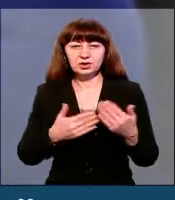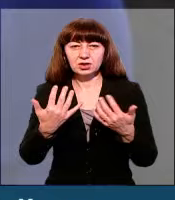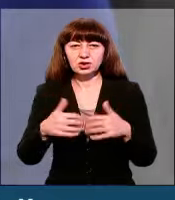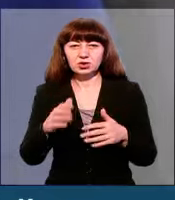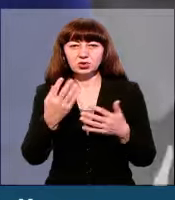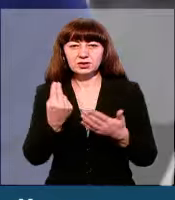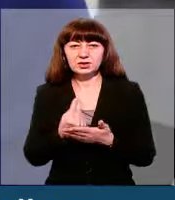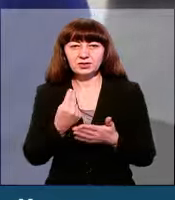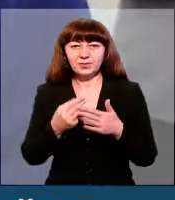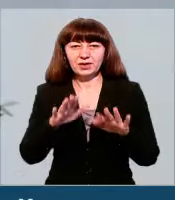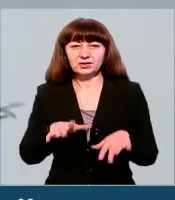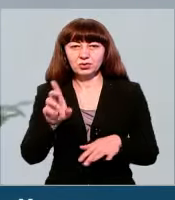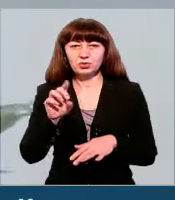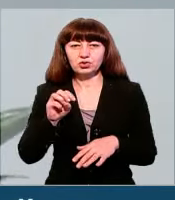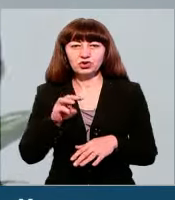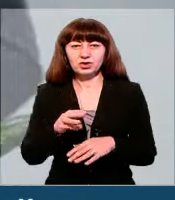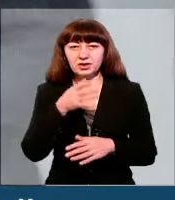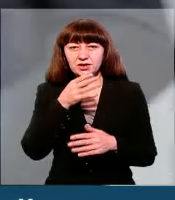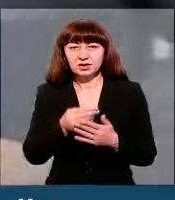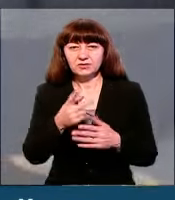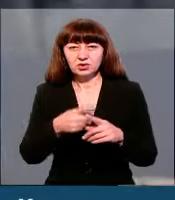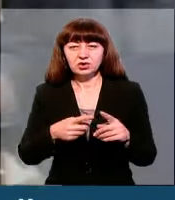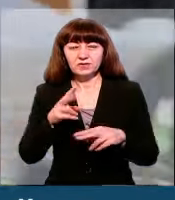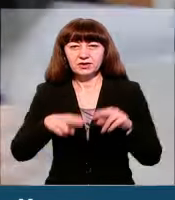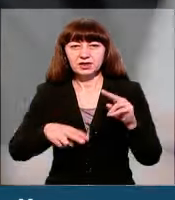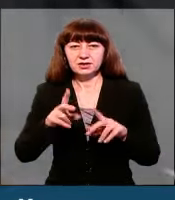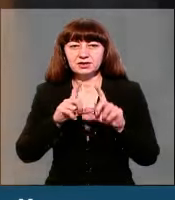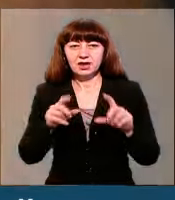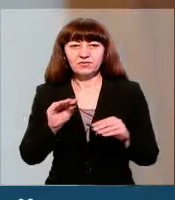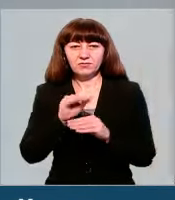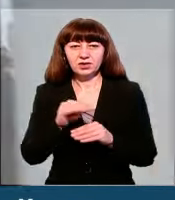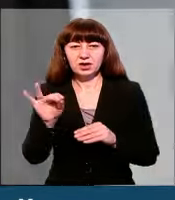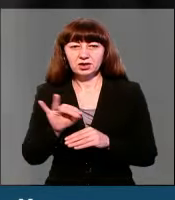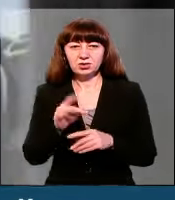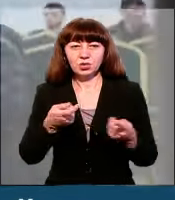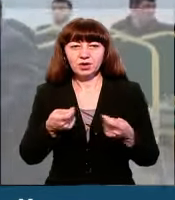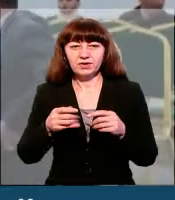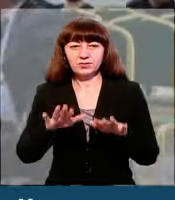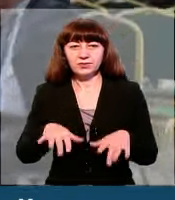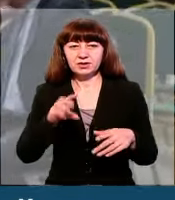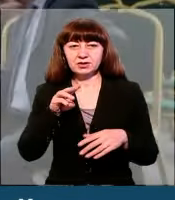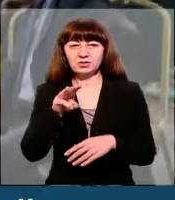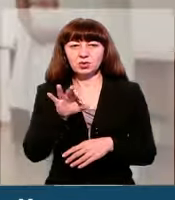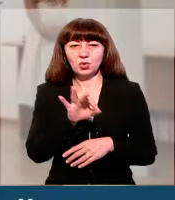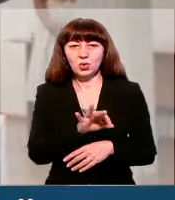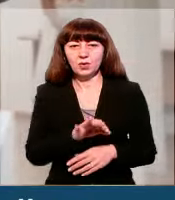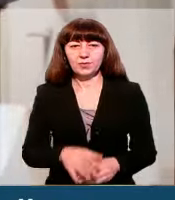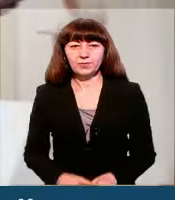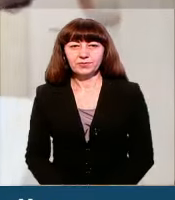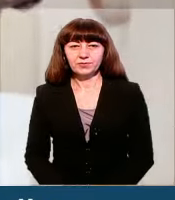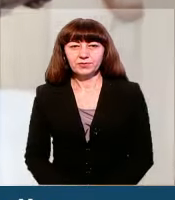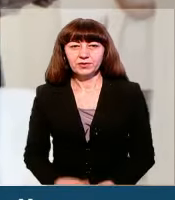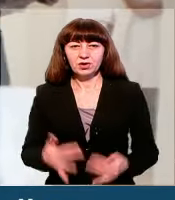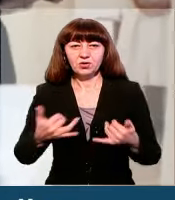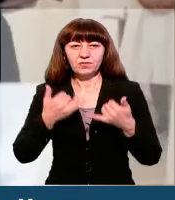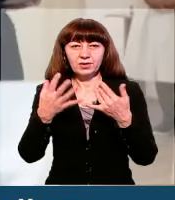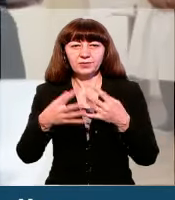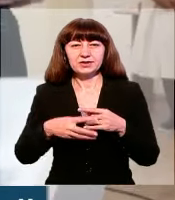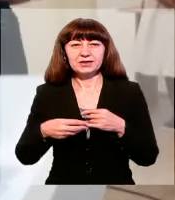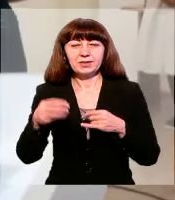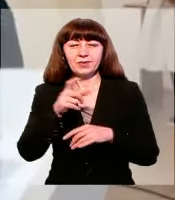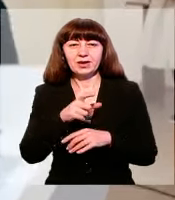счет средств местного бюджета. Свою лепту в строительство здания внес и руководитель местного ТОО. Уважаемые земляки,